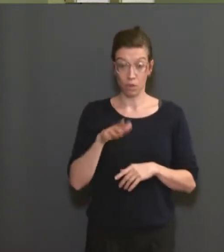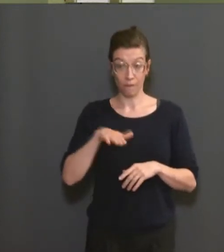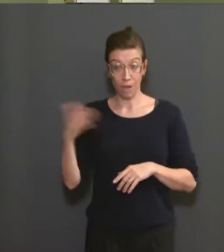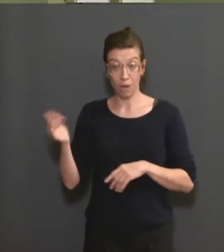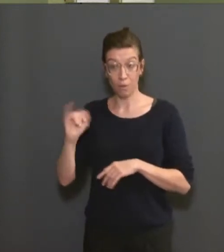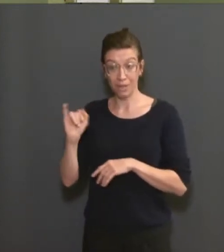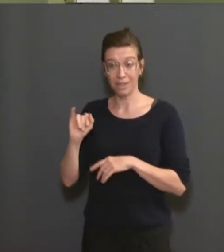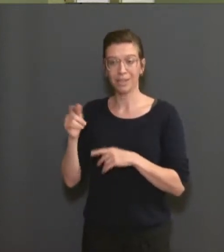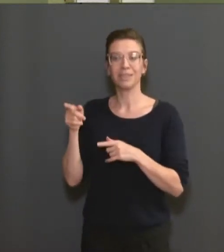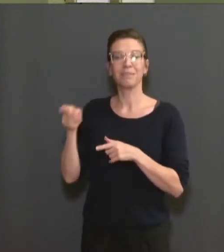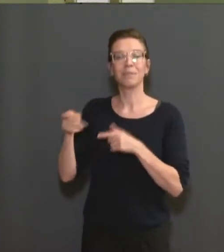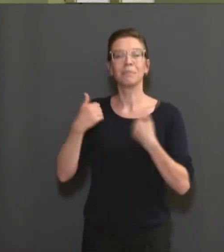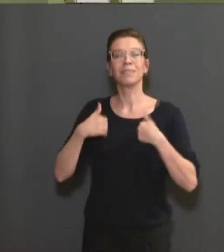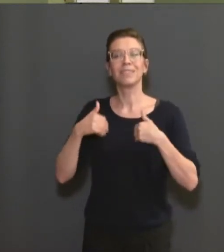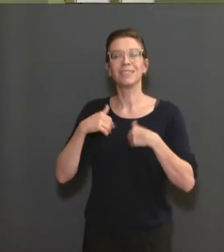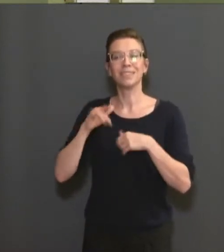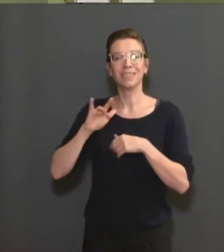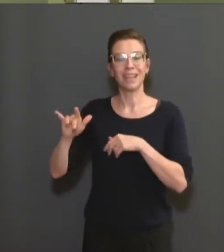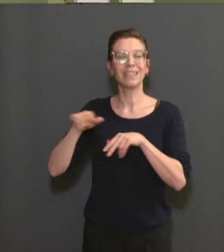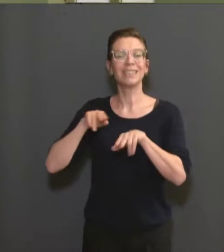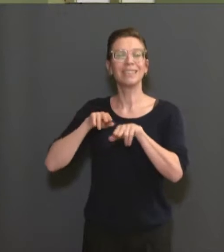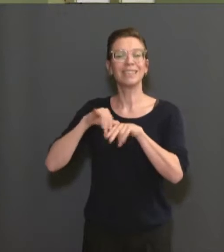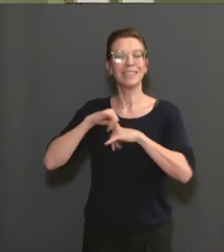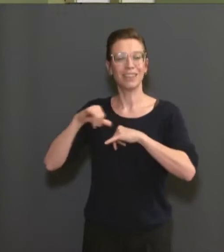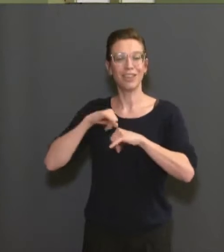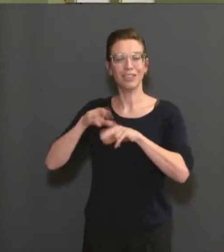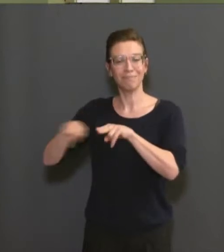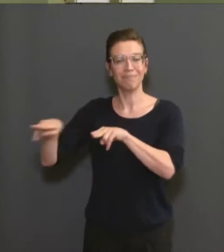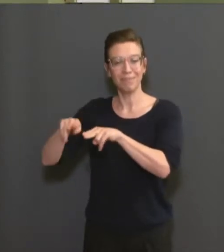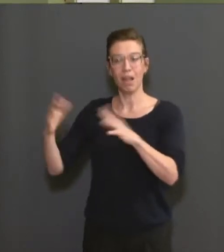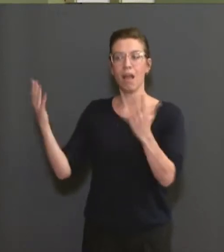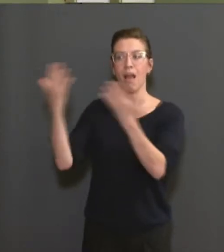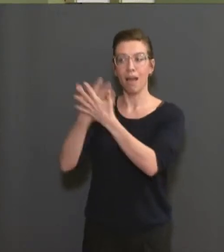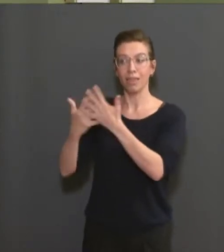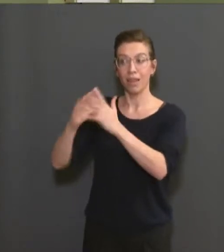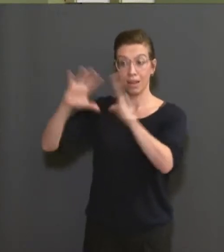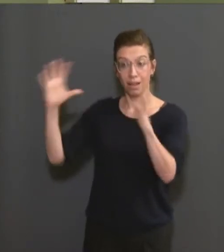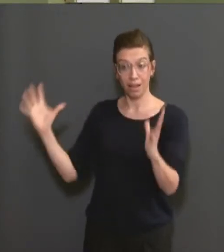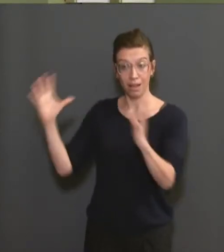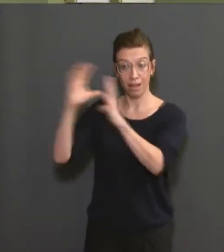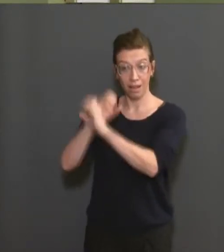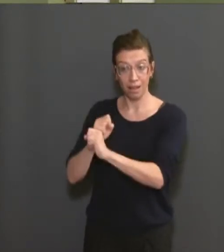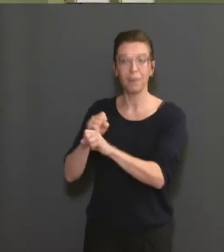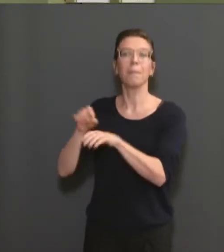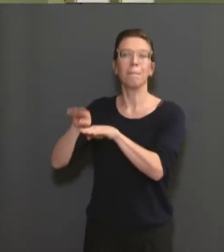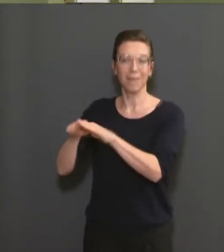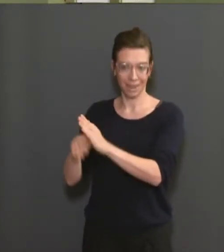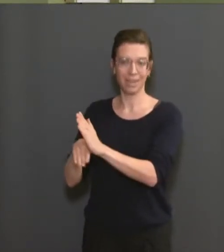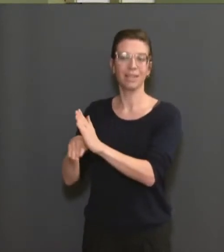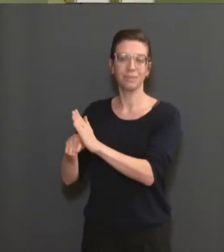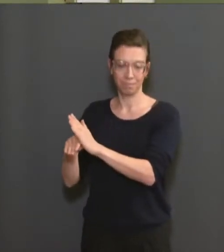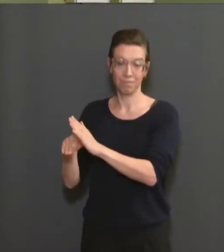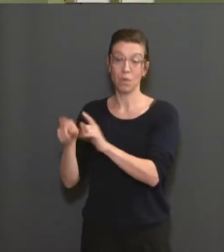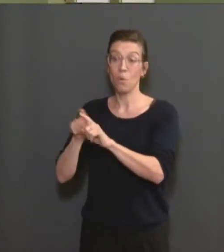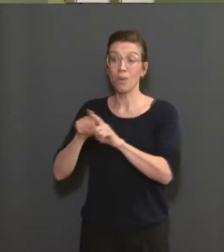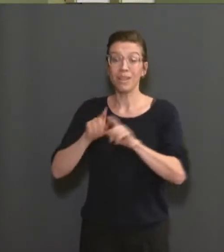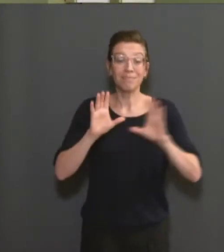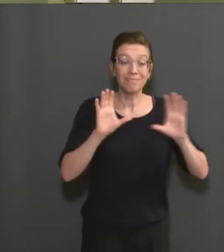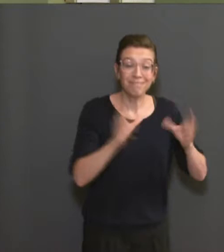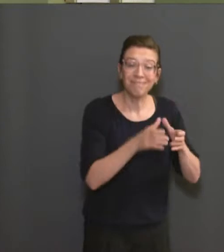patiënten in onze ziekenhuizen. Ook het aantal patiënten op intensieve zorgen begint heel langzaamaan af te